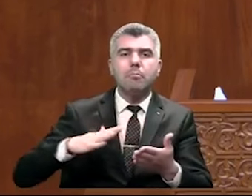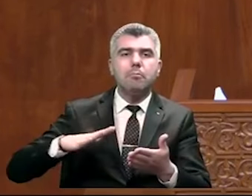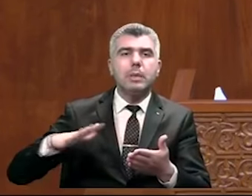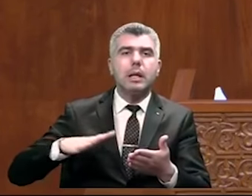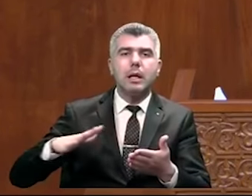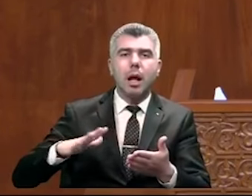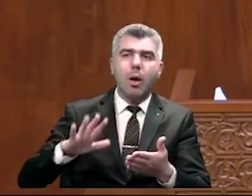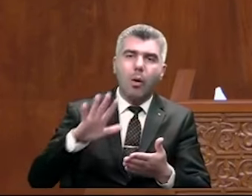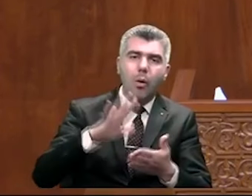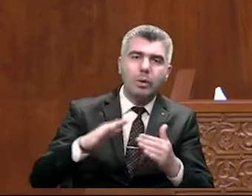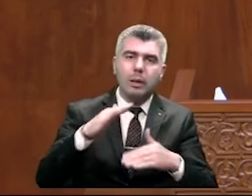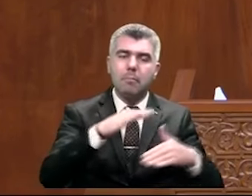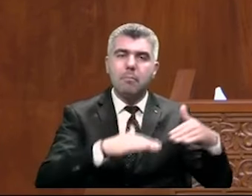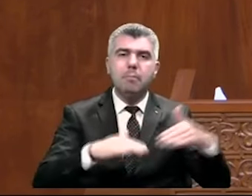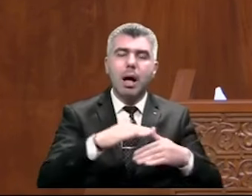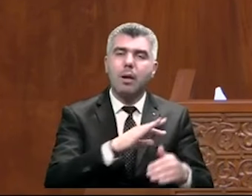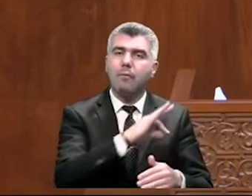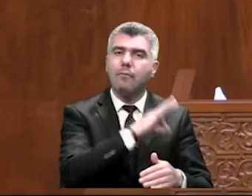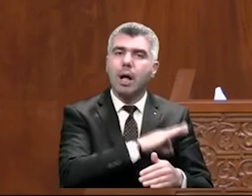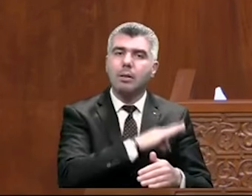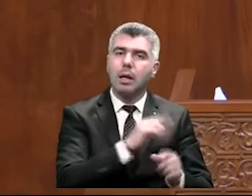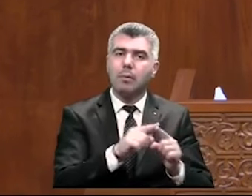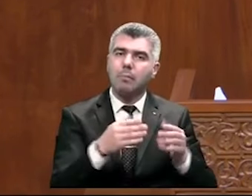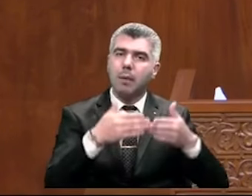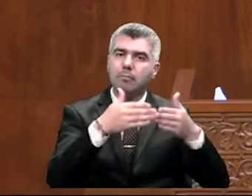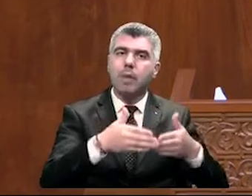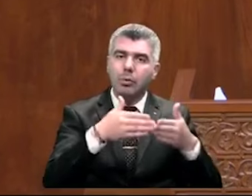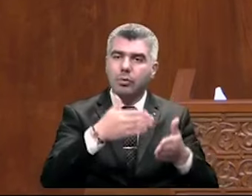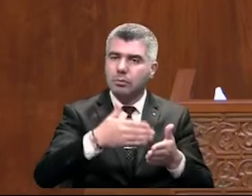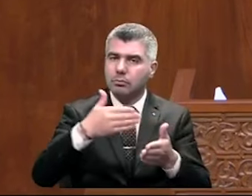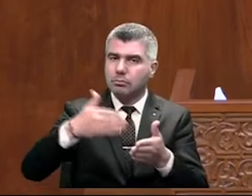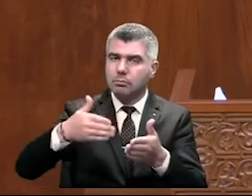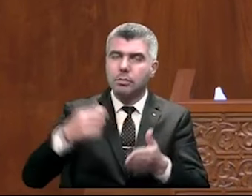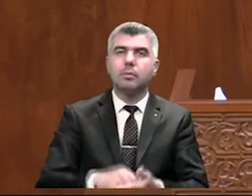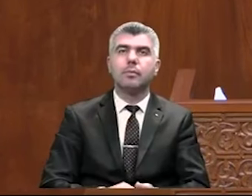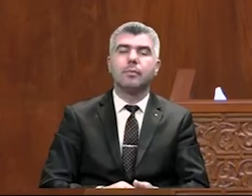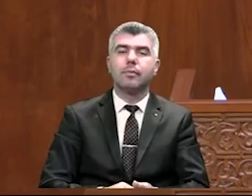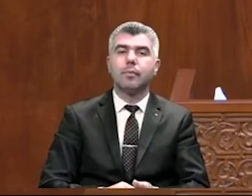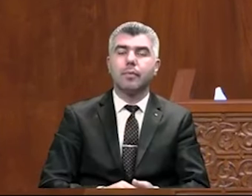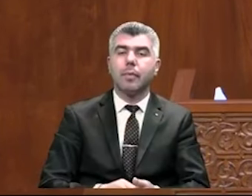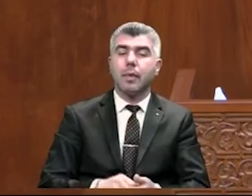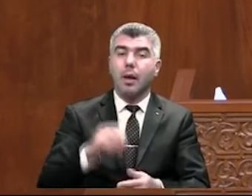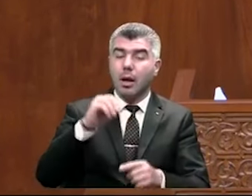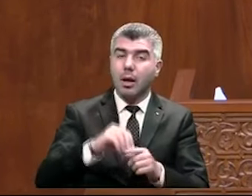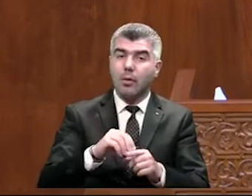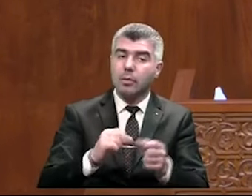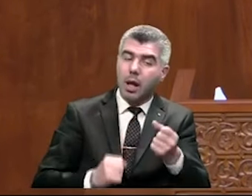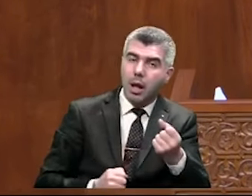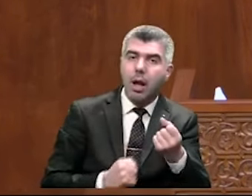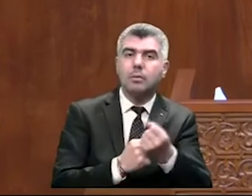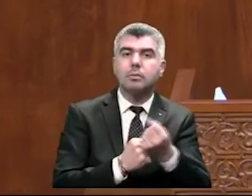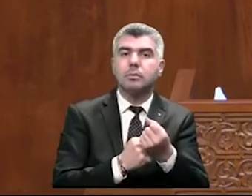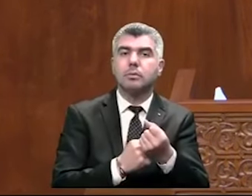تنخرط تستفد من ه هذا الميناء الكبير واللي بغيت نقوللكم وهو انن بغينا نعطيو كذلك واحد الدفع